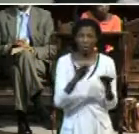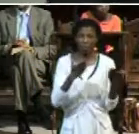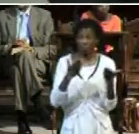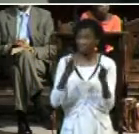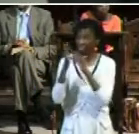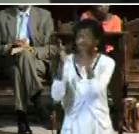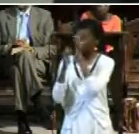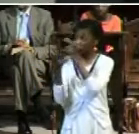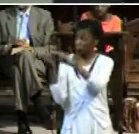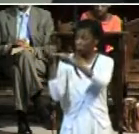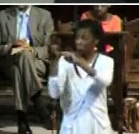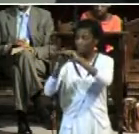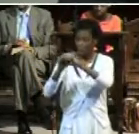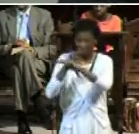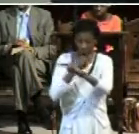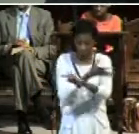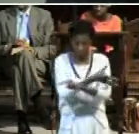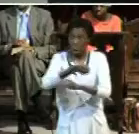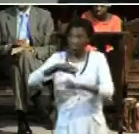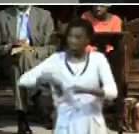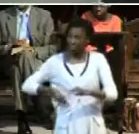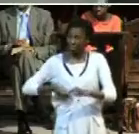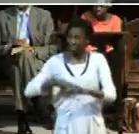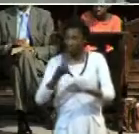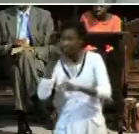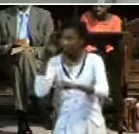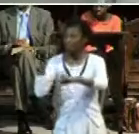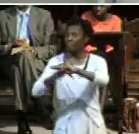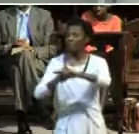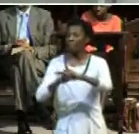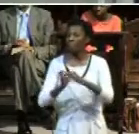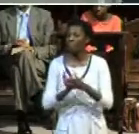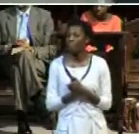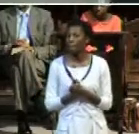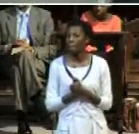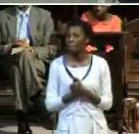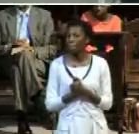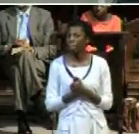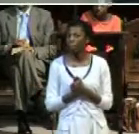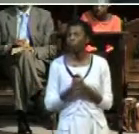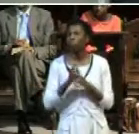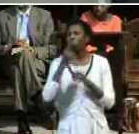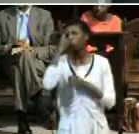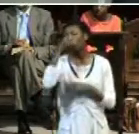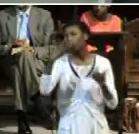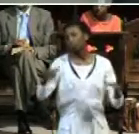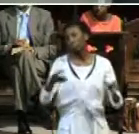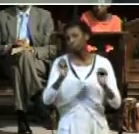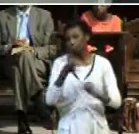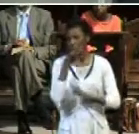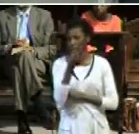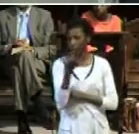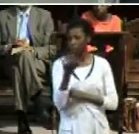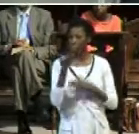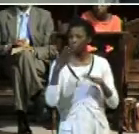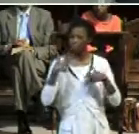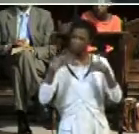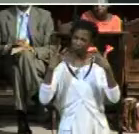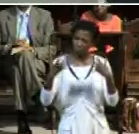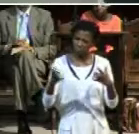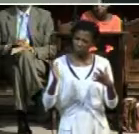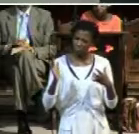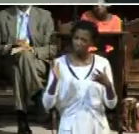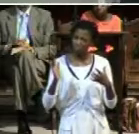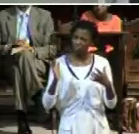paix. J'ai envie de vous dire, on pourrait terminer ceci, mais j'aimerais terminer par